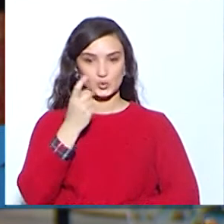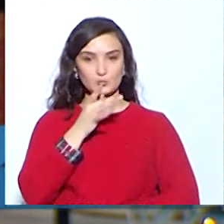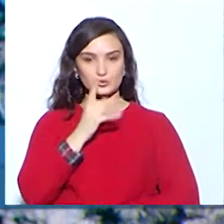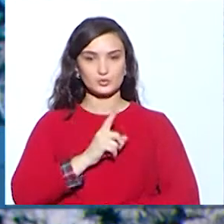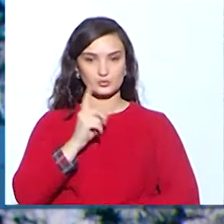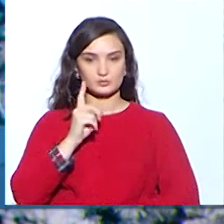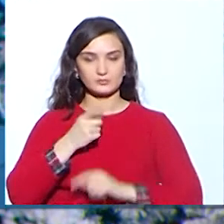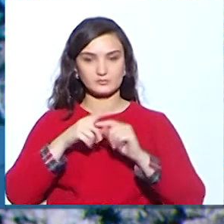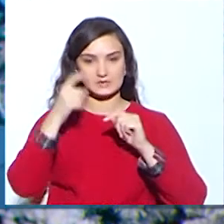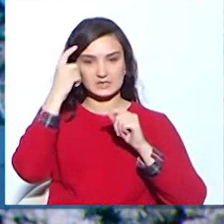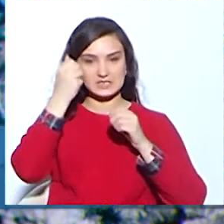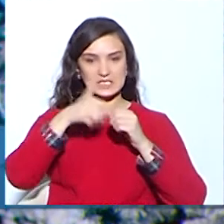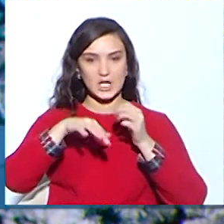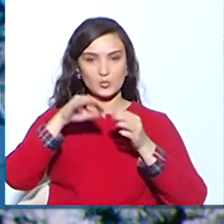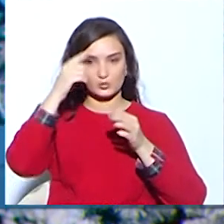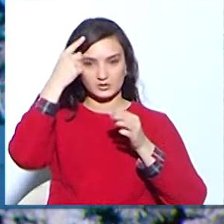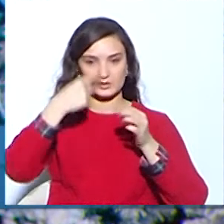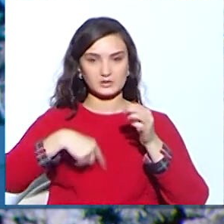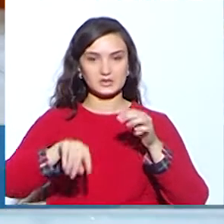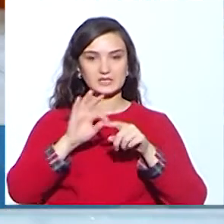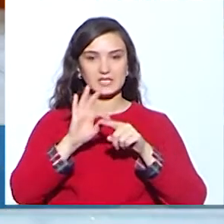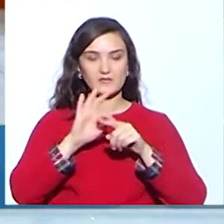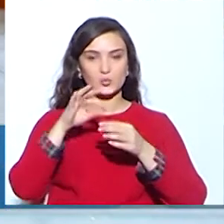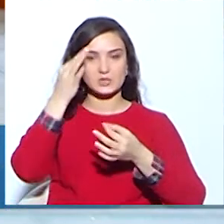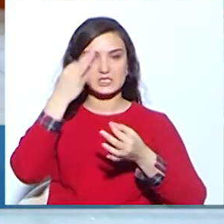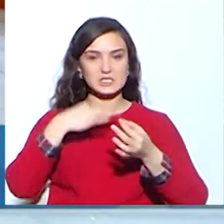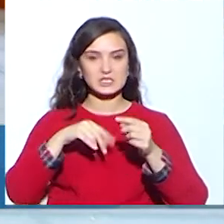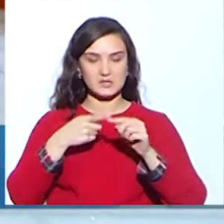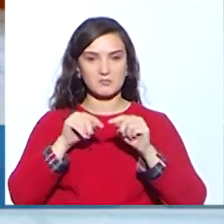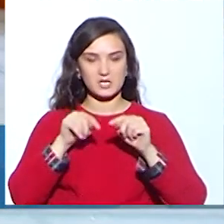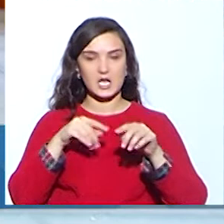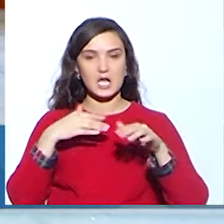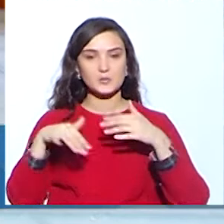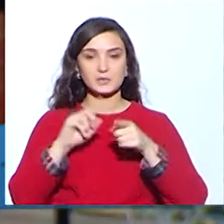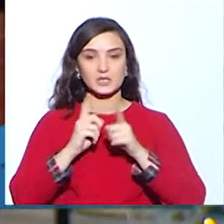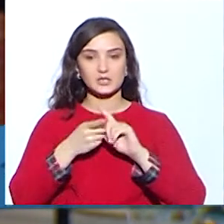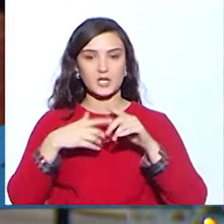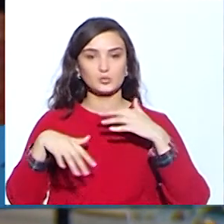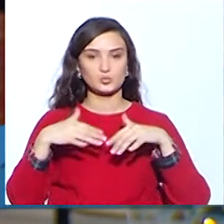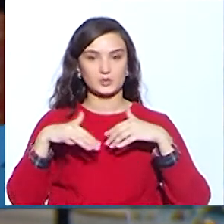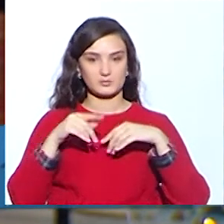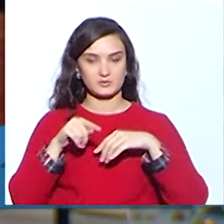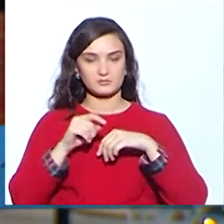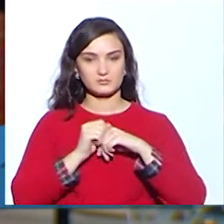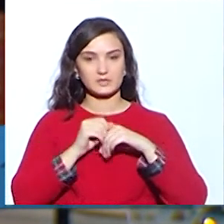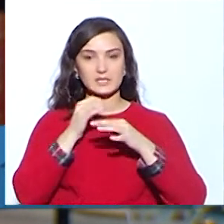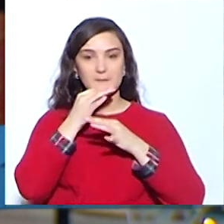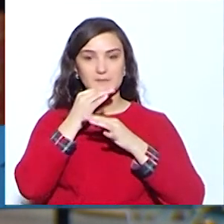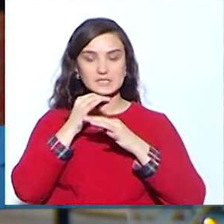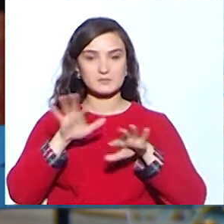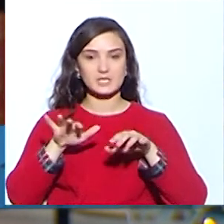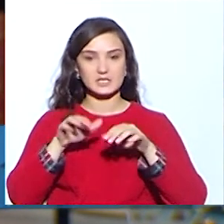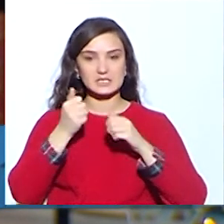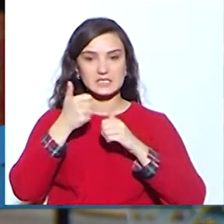მოქმედებს ცენტრალურ ნერვულ სისტემაზე და ადუნებს მას, არა აგზნებს, ადუნებს მას. აქედან გამომდინარე ნებისმიერი